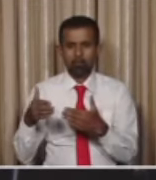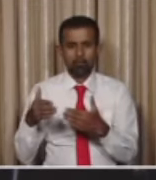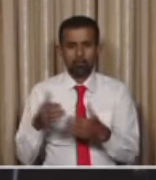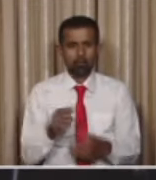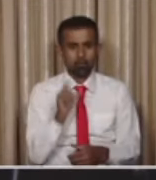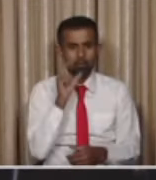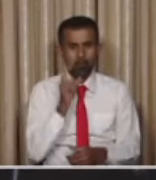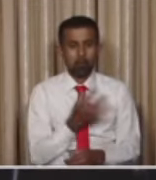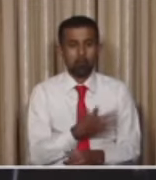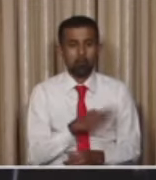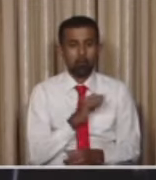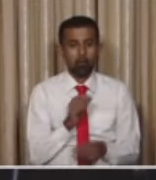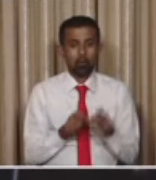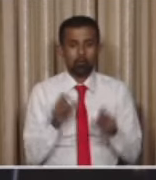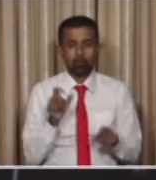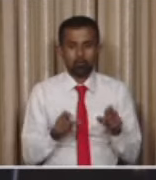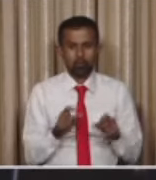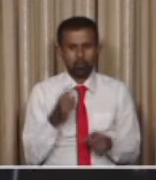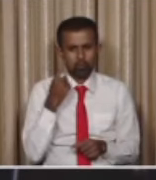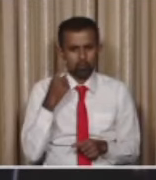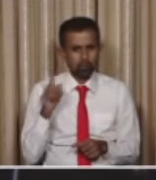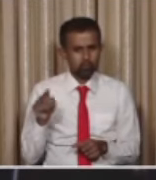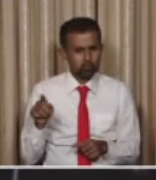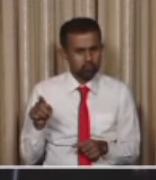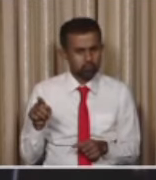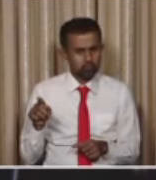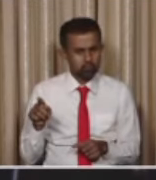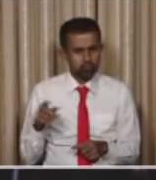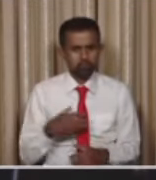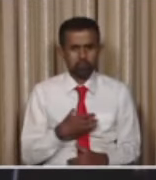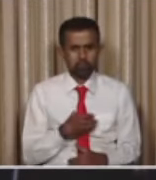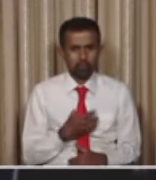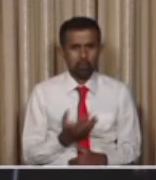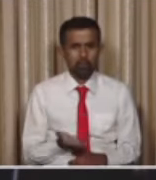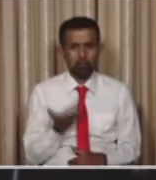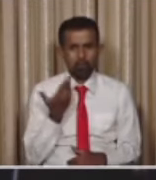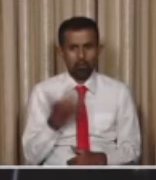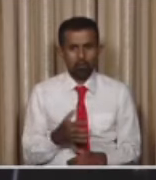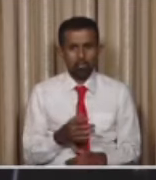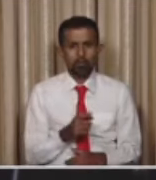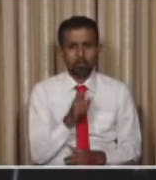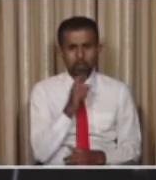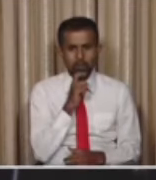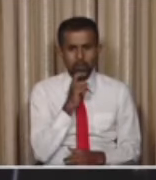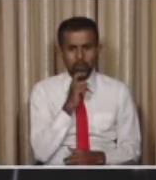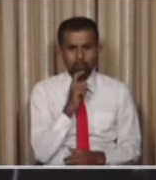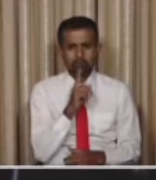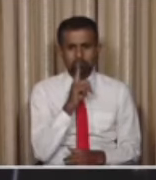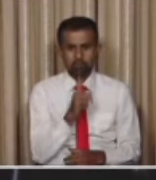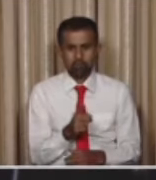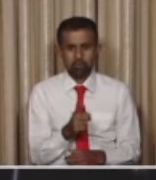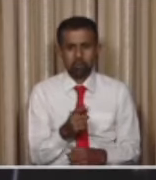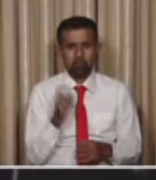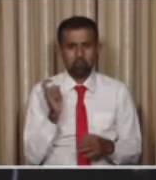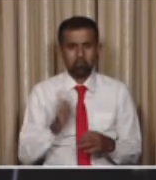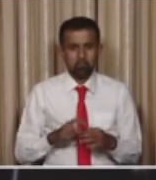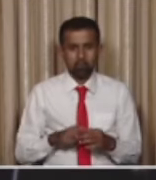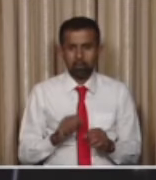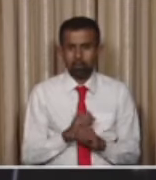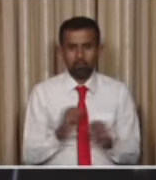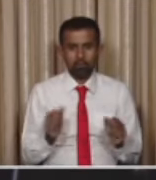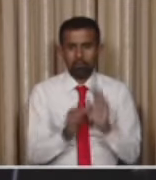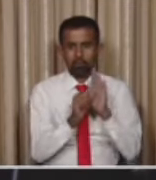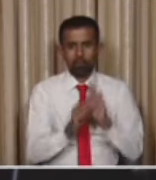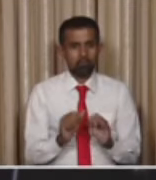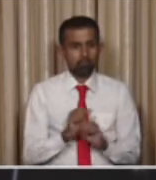වශයෙන් බෞද්ධ ජනතාව තුළ කුකුසක් ඇති වෙලා තියෙනවා, කම්පාවක් ඇති වෙලා තියෙනවා. මේක අධිකරණ නියෝගයේ අභියෝගයට ලක් කිරීමක් නෙමෙයි, හැල්ලුවට